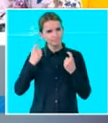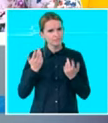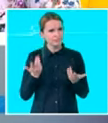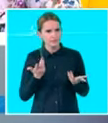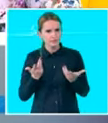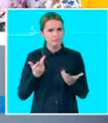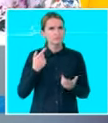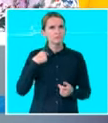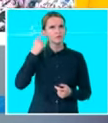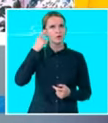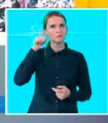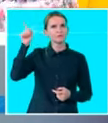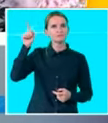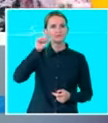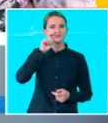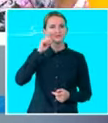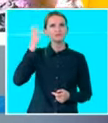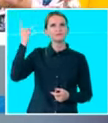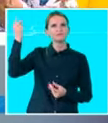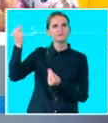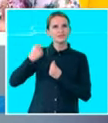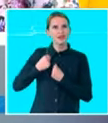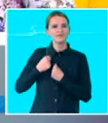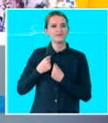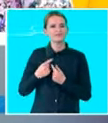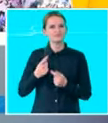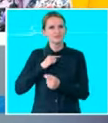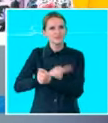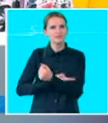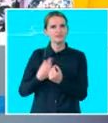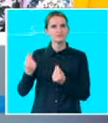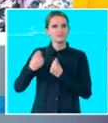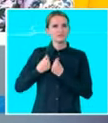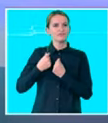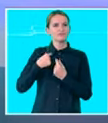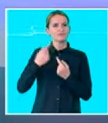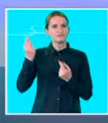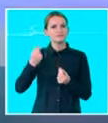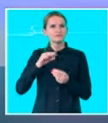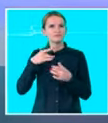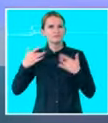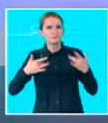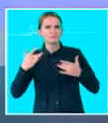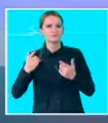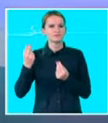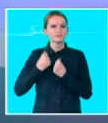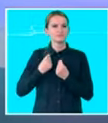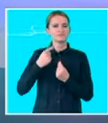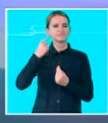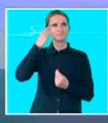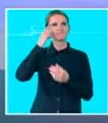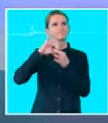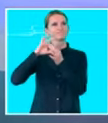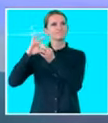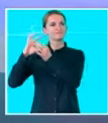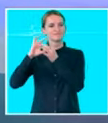ми дава някакви знаци. Или с любимата кое музика по радиото. Кое е най-хубавото, на което ви научили? Най-умния, най-добрия съвет